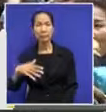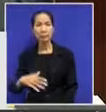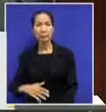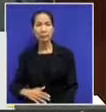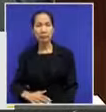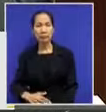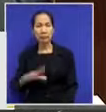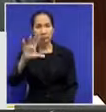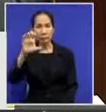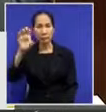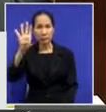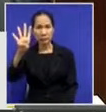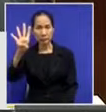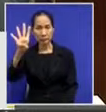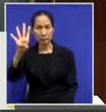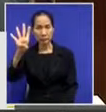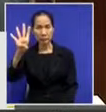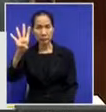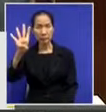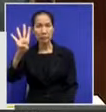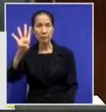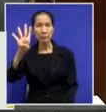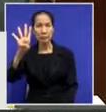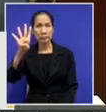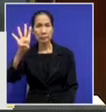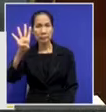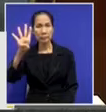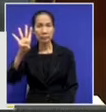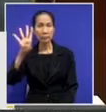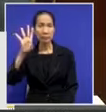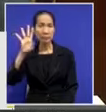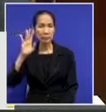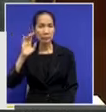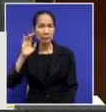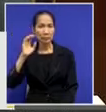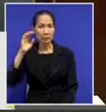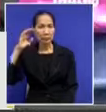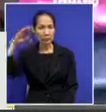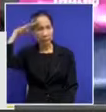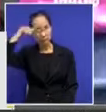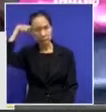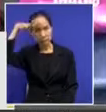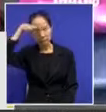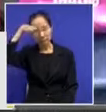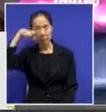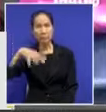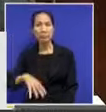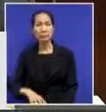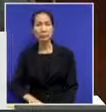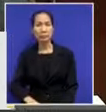ครับ 504พลตำรวจโทวิษณุม่วงแพรศรี นายธนาธรจึง